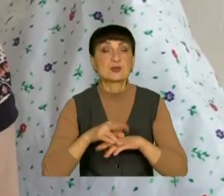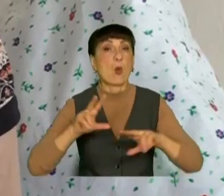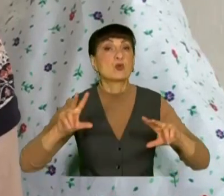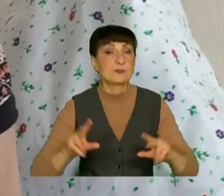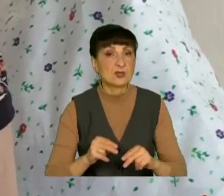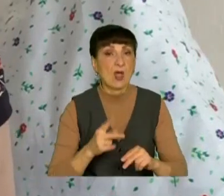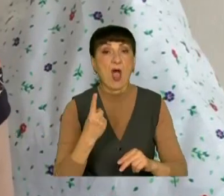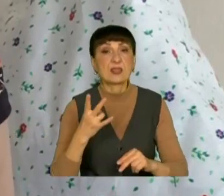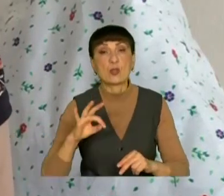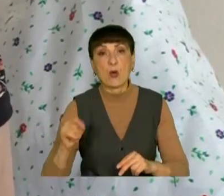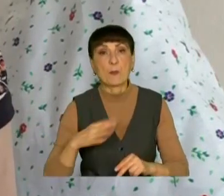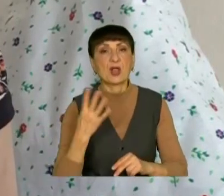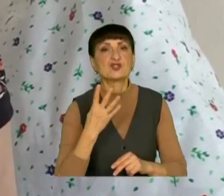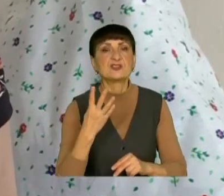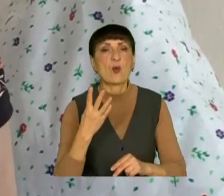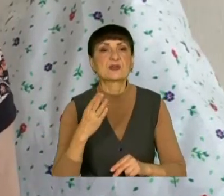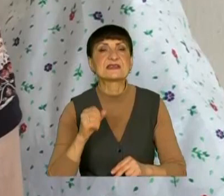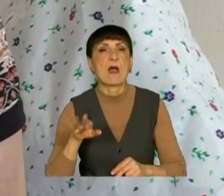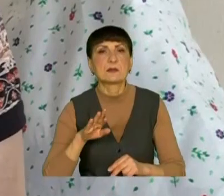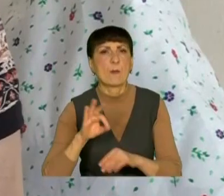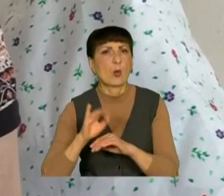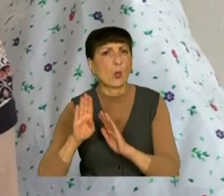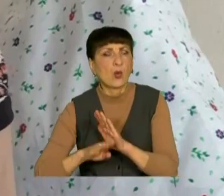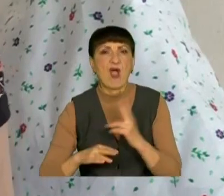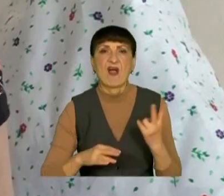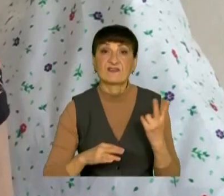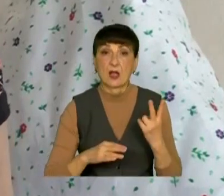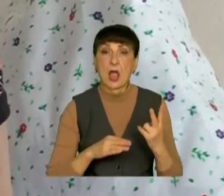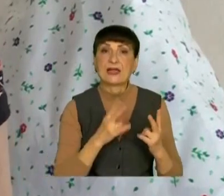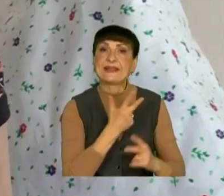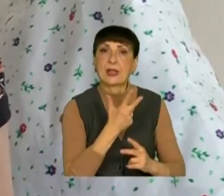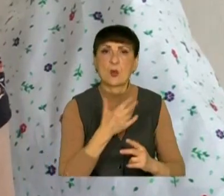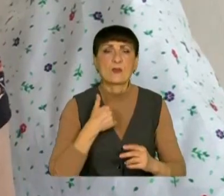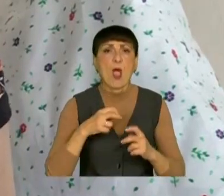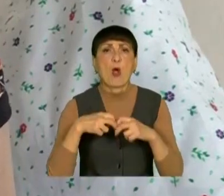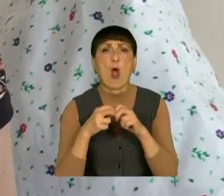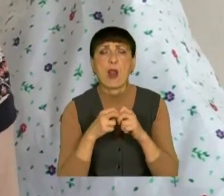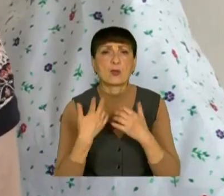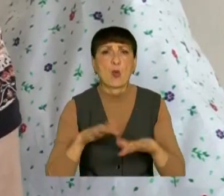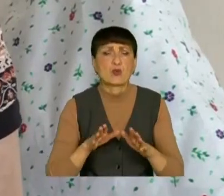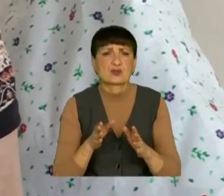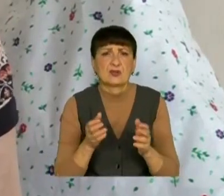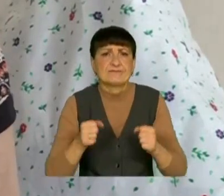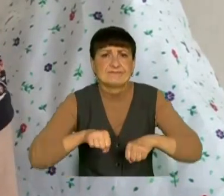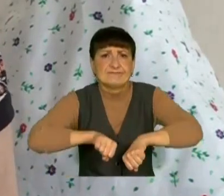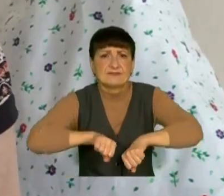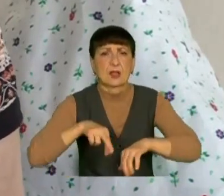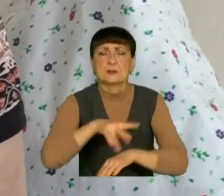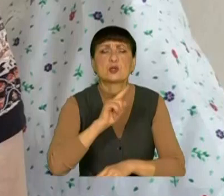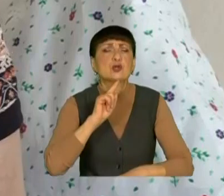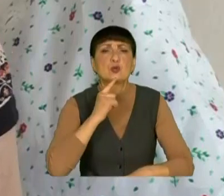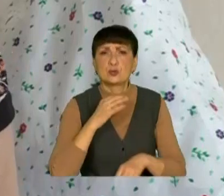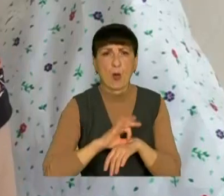Одна нога была на четвертой стадии заболевания, а вторая на третьей. Мои колени просто уже были вывернуты наружу. Ходить было невозможно